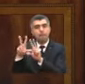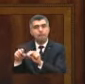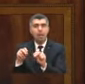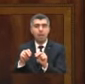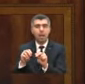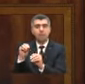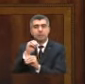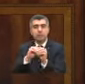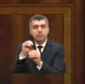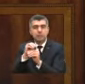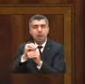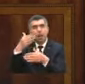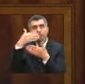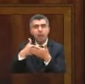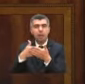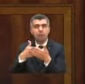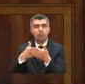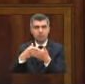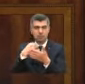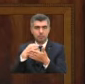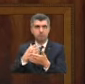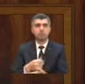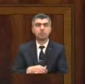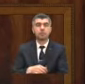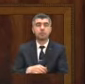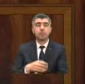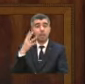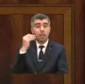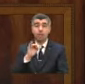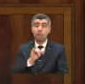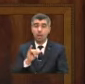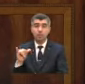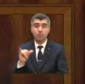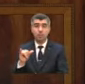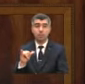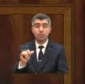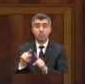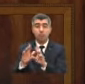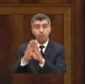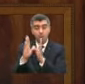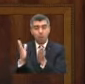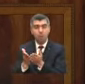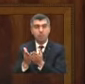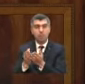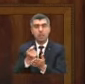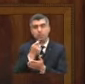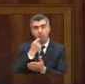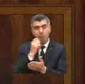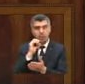جهود، باقي خصنا نديرو جهود صحيح، ولكن ما نساوش بأن الحصة في السلة الدوائية